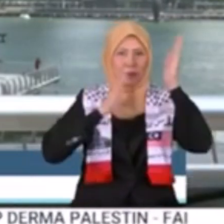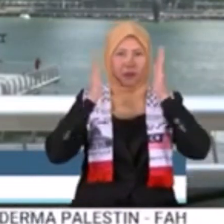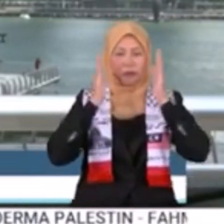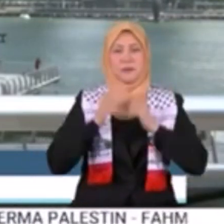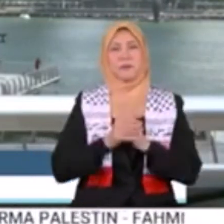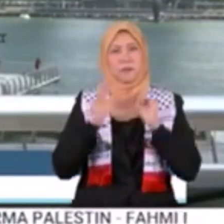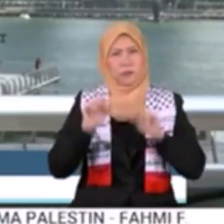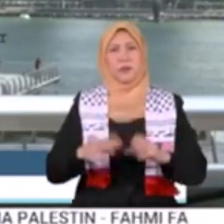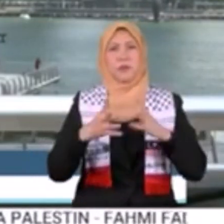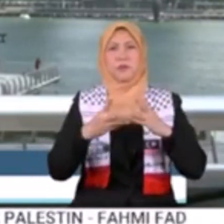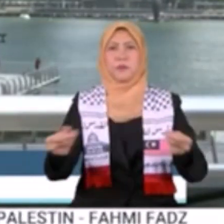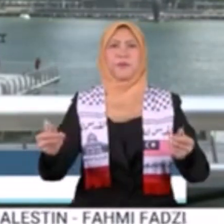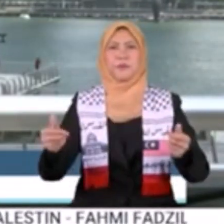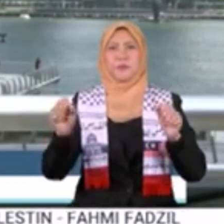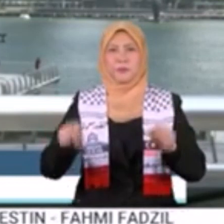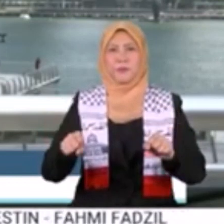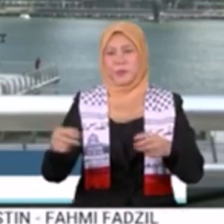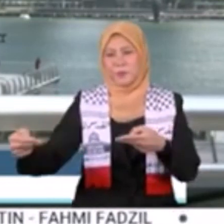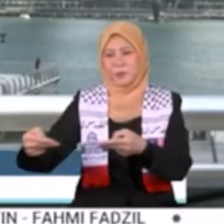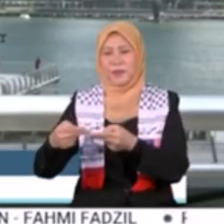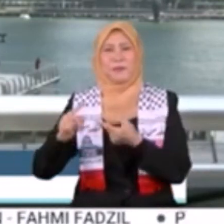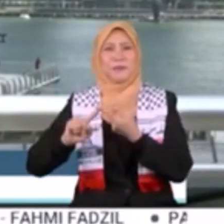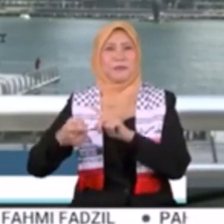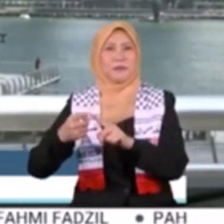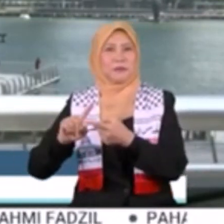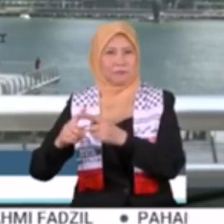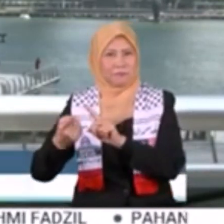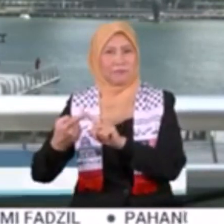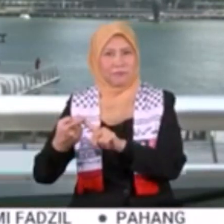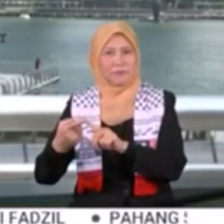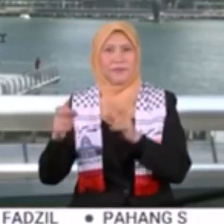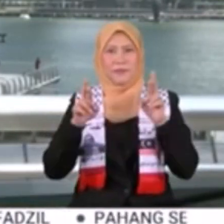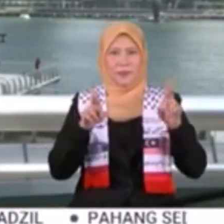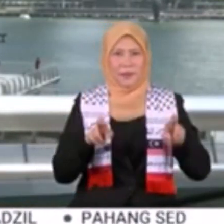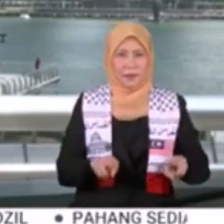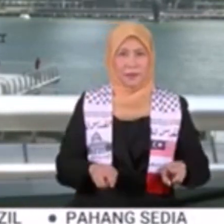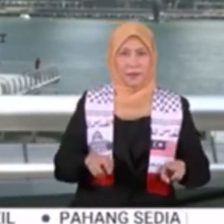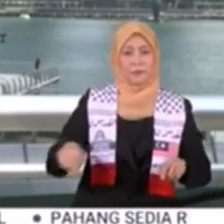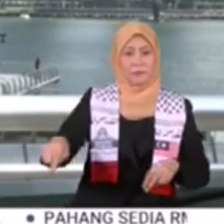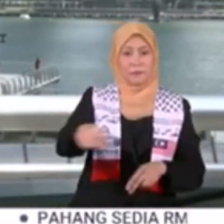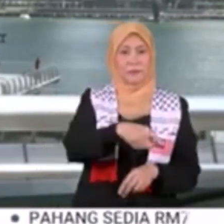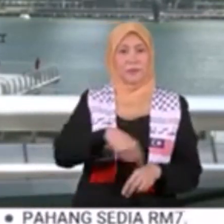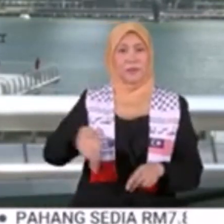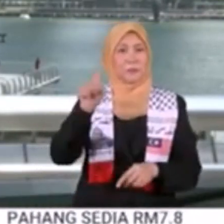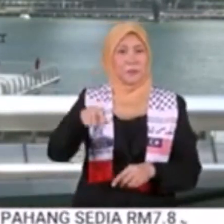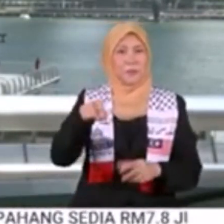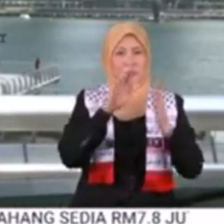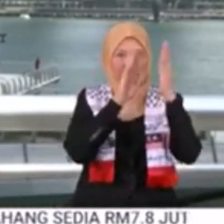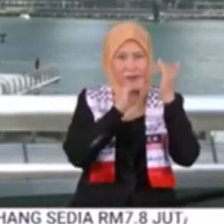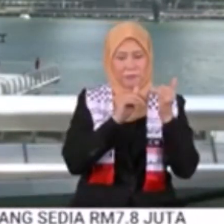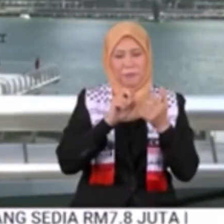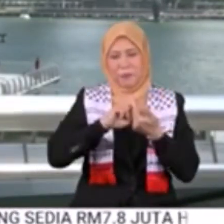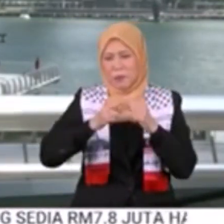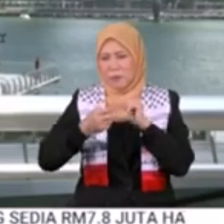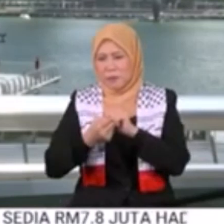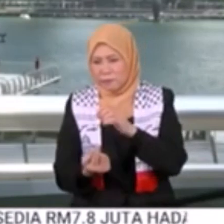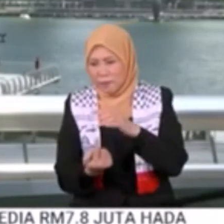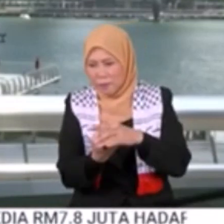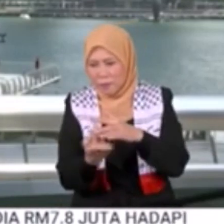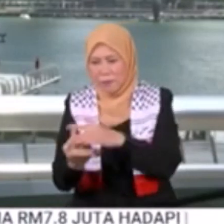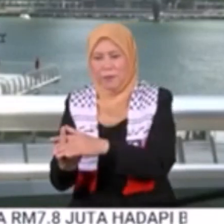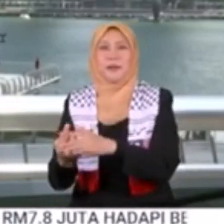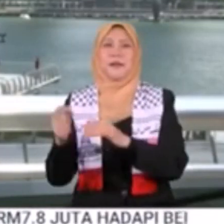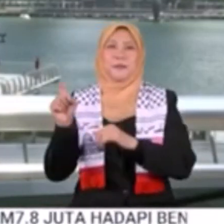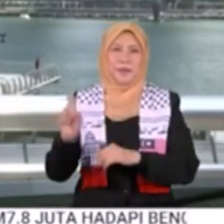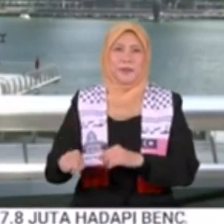boleh diselesaikan melalui hubungan persahabatan. Jadi sebagai rakyat, kita mengharapkan isu-isu berbangkit dapat